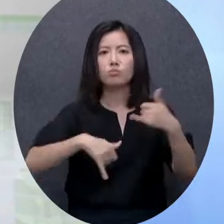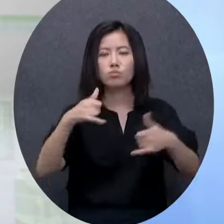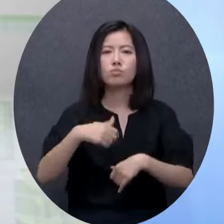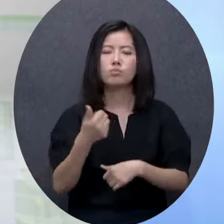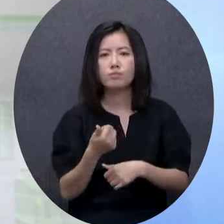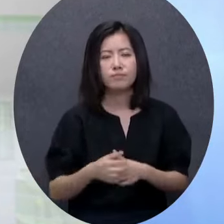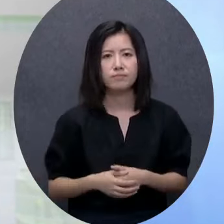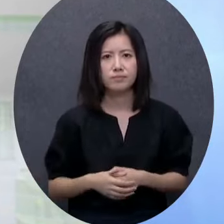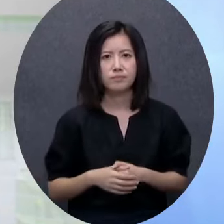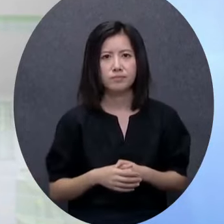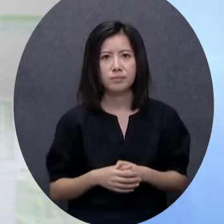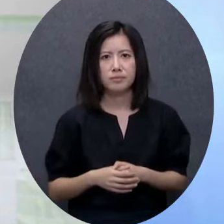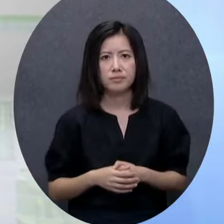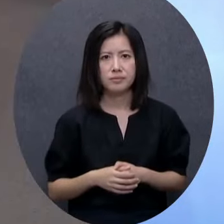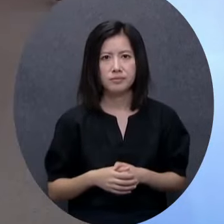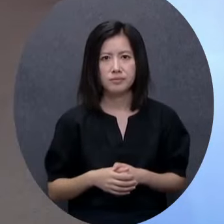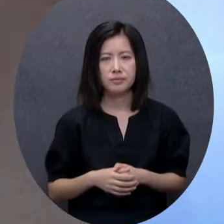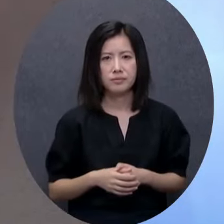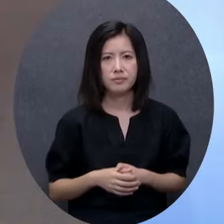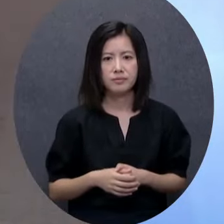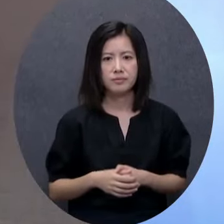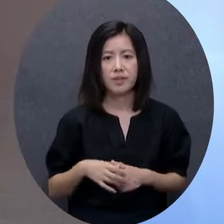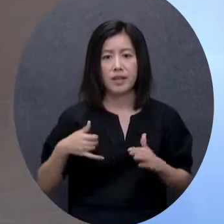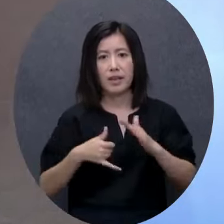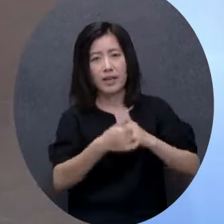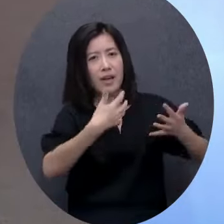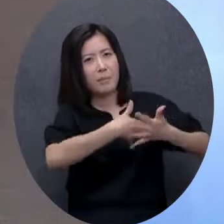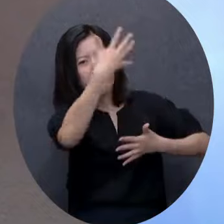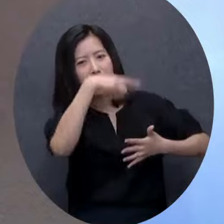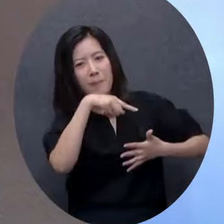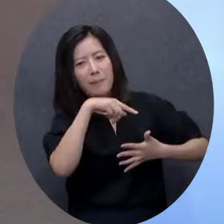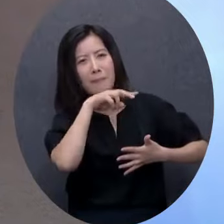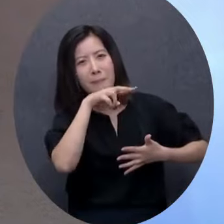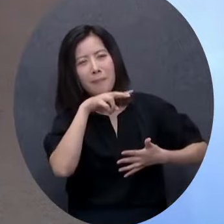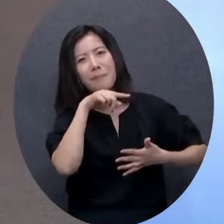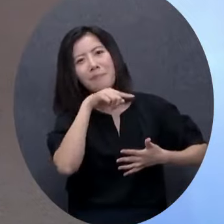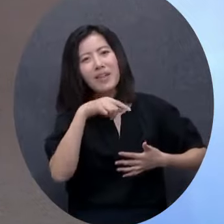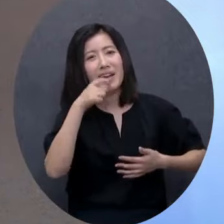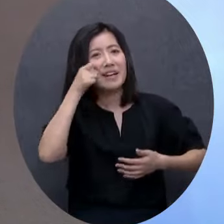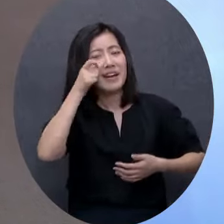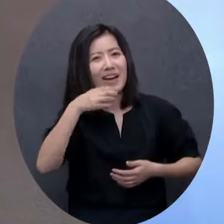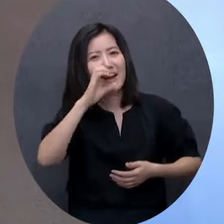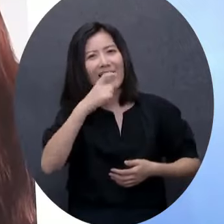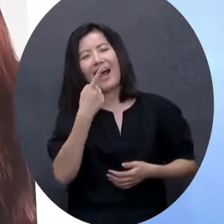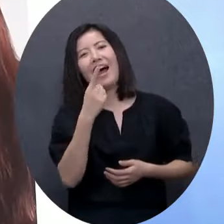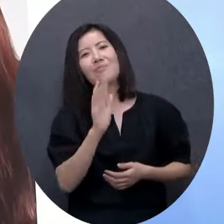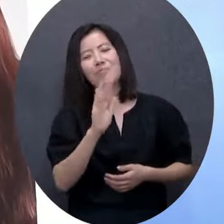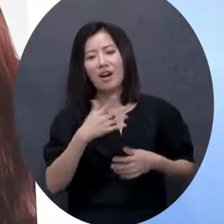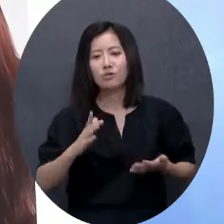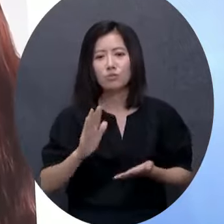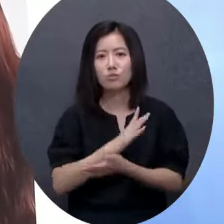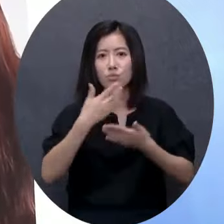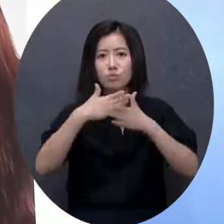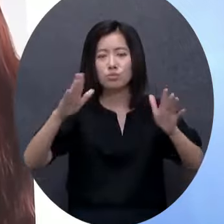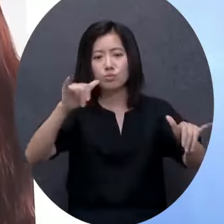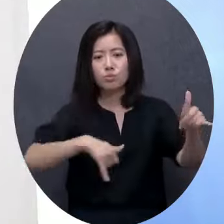看看有什么看。入到来廉署大楼，不是只是叹招牌咖啡。今年開放日